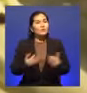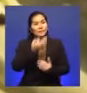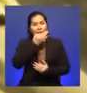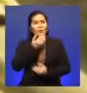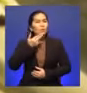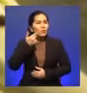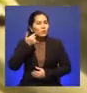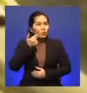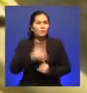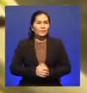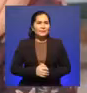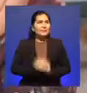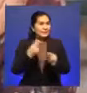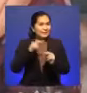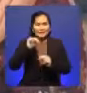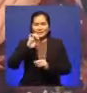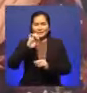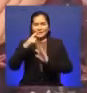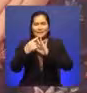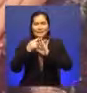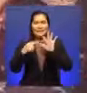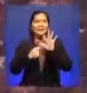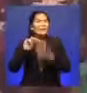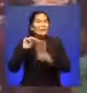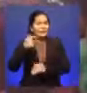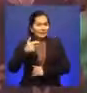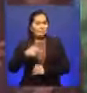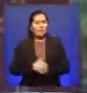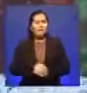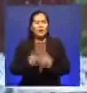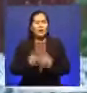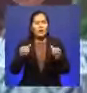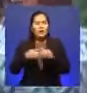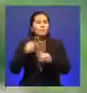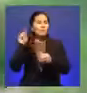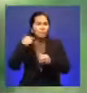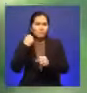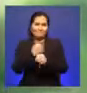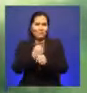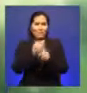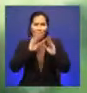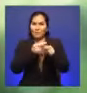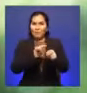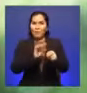ขนมขนมมีเล็งสูตรเฉพาะของกลุ่มสตรีสร้างสุขเสริมรายได้แห่งตำบลแหวง